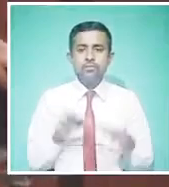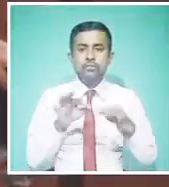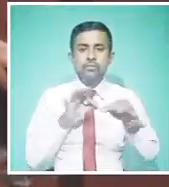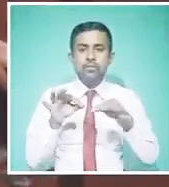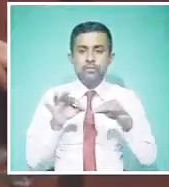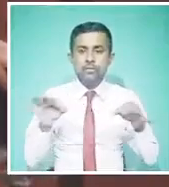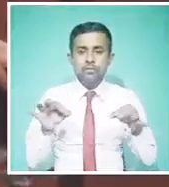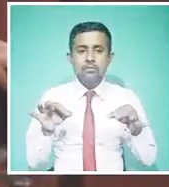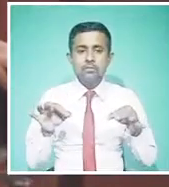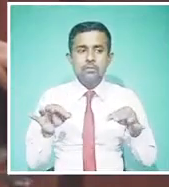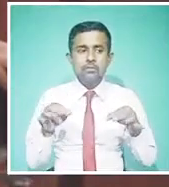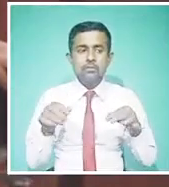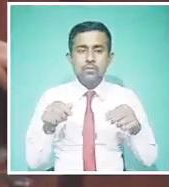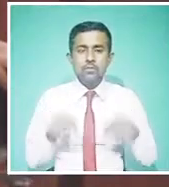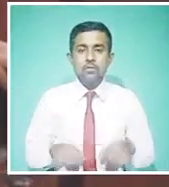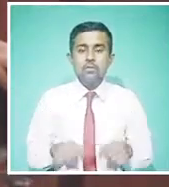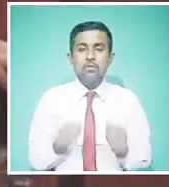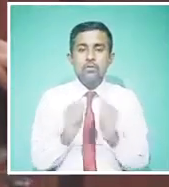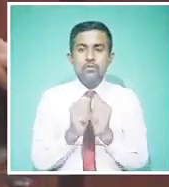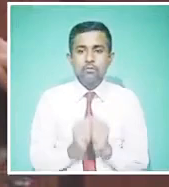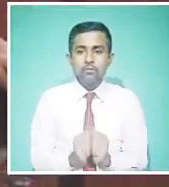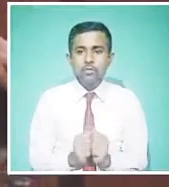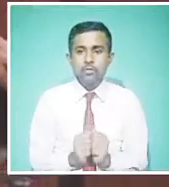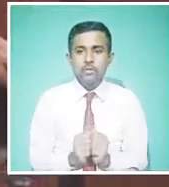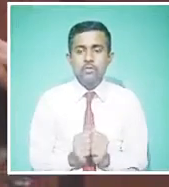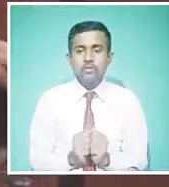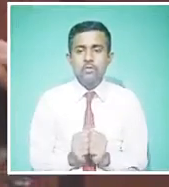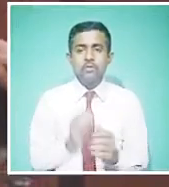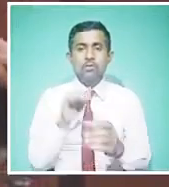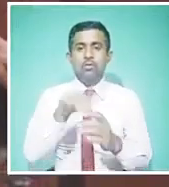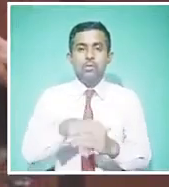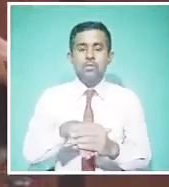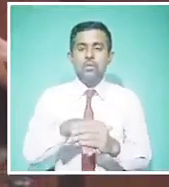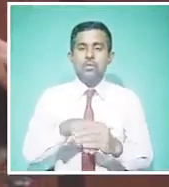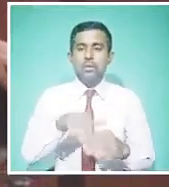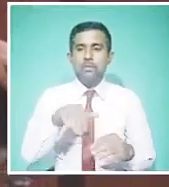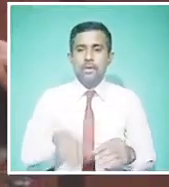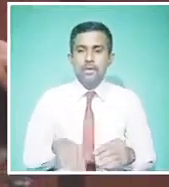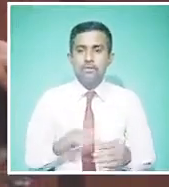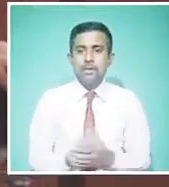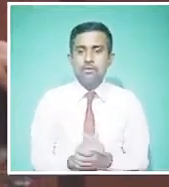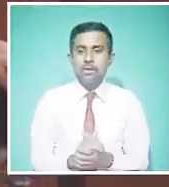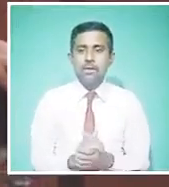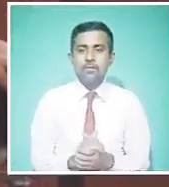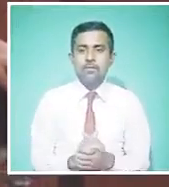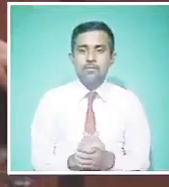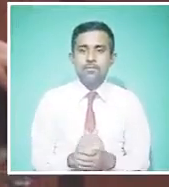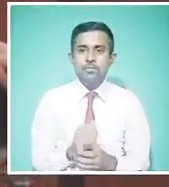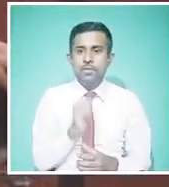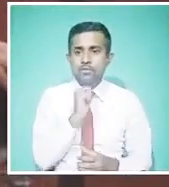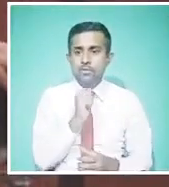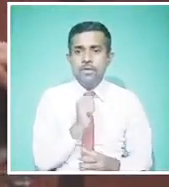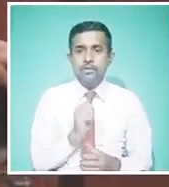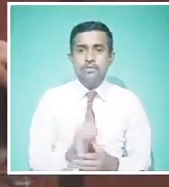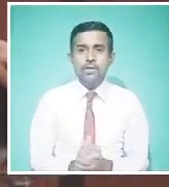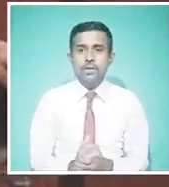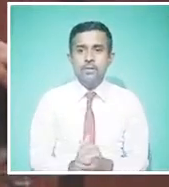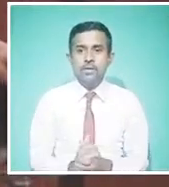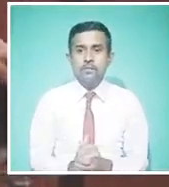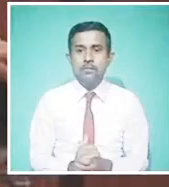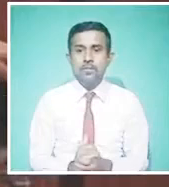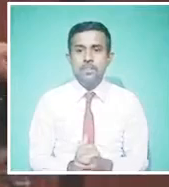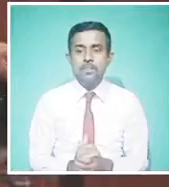ஏற்றுக்கொள்ளக்கூடியதாக இல்லாத எல்லை நிர்ணயங்கள் அங்கே நடைபெற்றுக் கொண்டிருக்கின்றது. இது உடனடியாக நிறுத்தப்பட